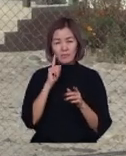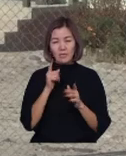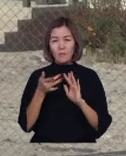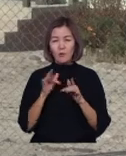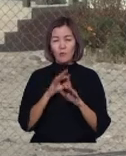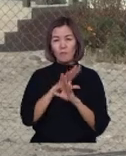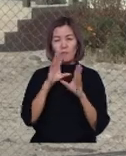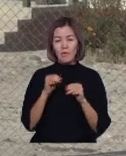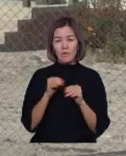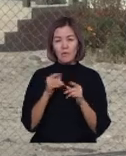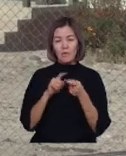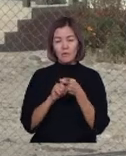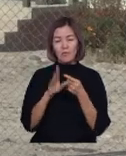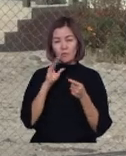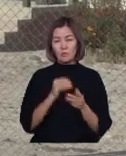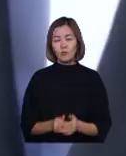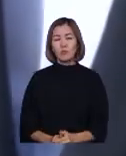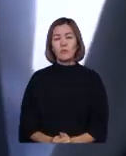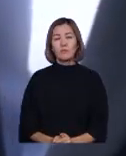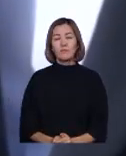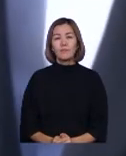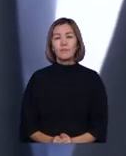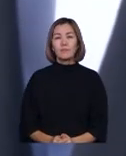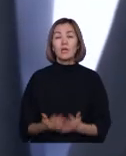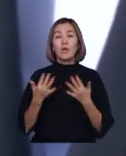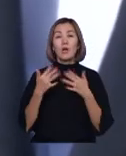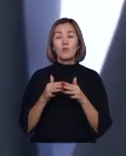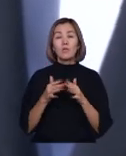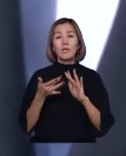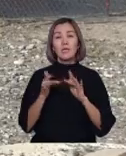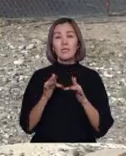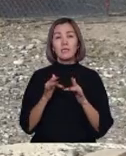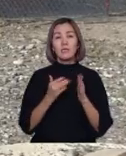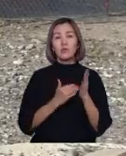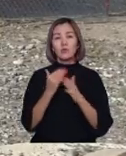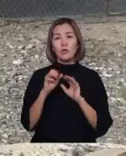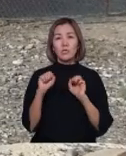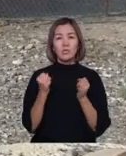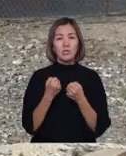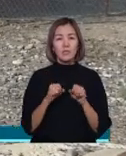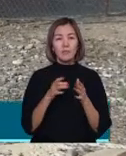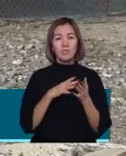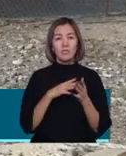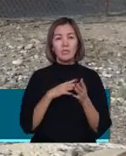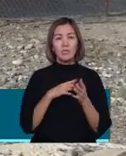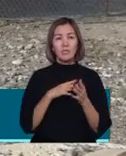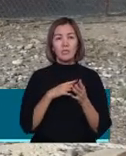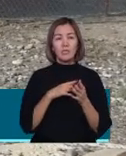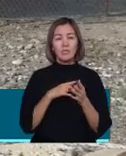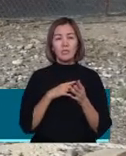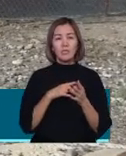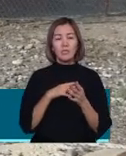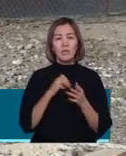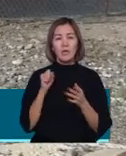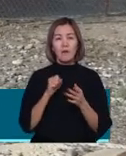интернет арқылы байланысуға үлкен мүмкіндік береді. Рахат ауылында интернет бізде жоғары жылдамдықты джипон технологиясы арқылы қосылған. Тамыз